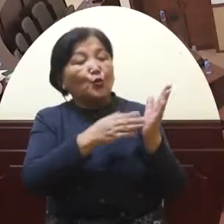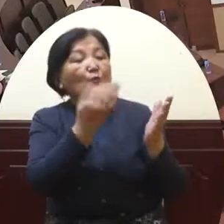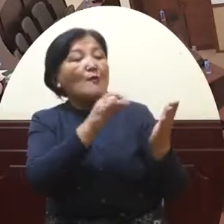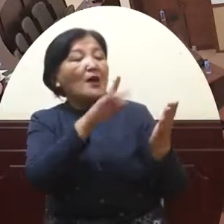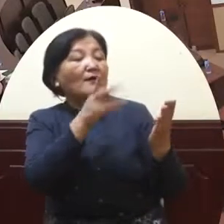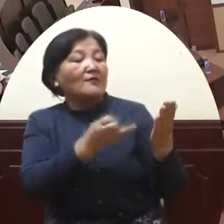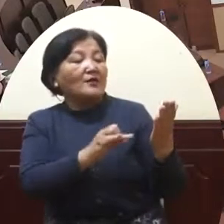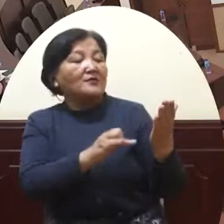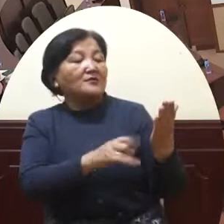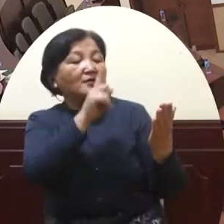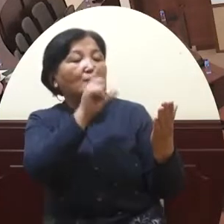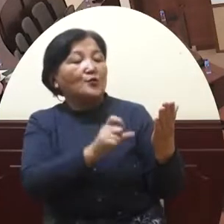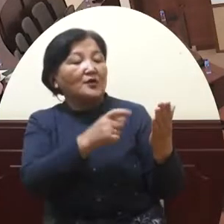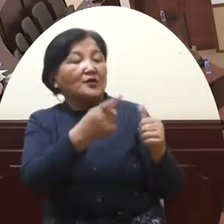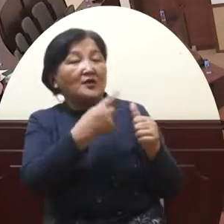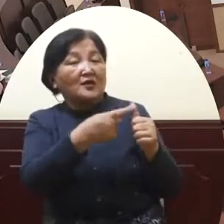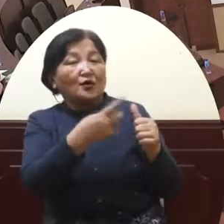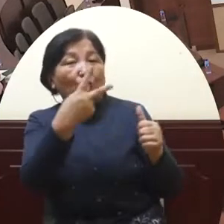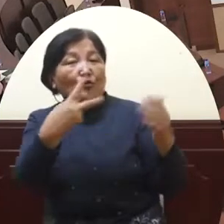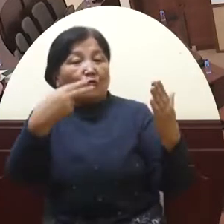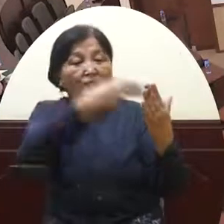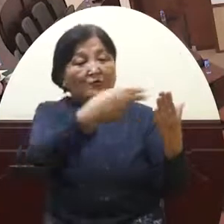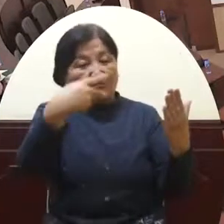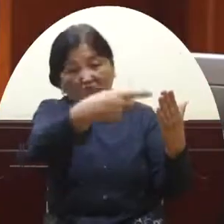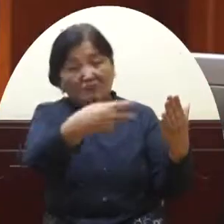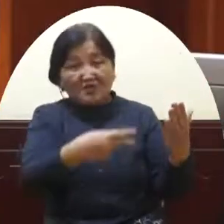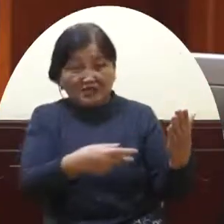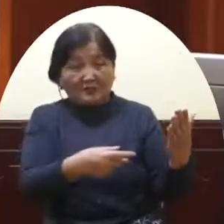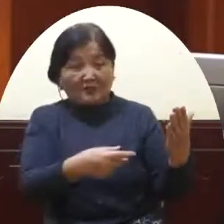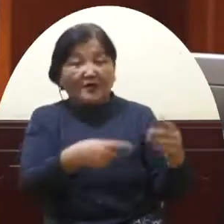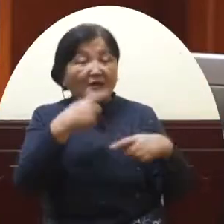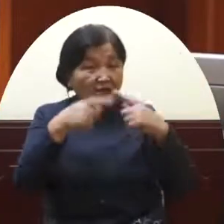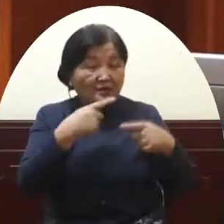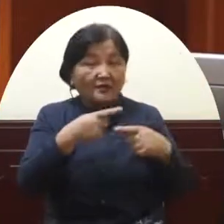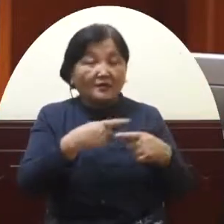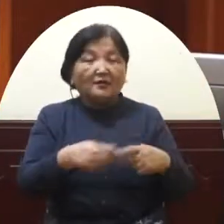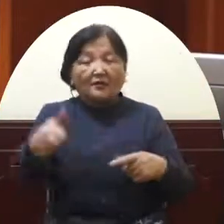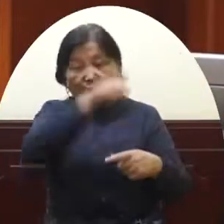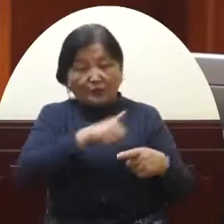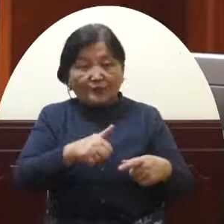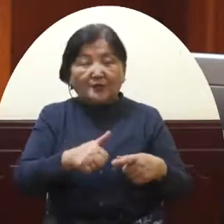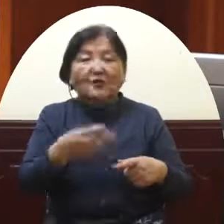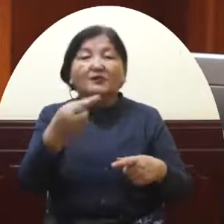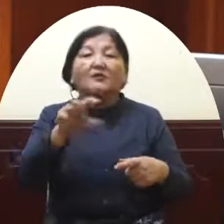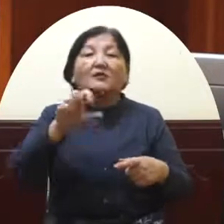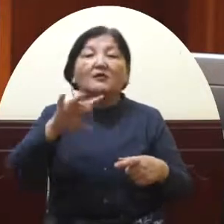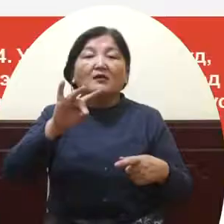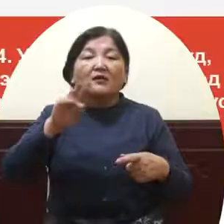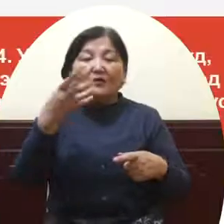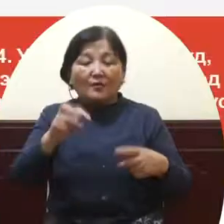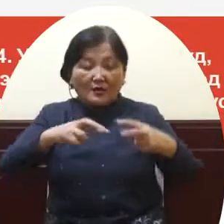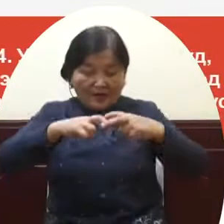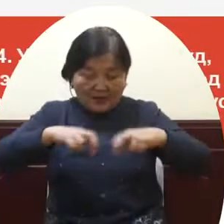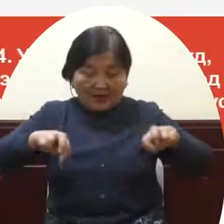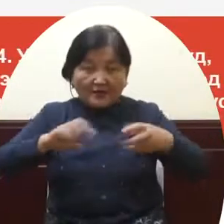Эсвэл давхцуулсан байх вэ гэдэг асуудал. Тэгэхээр би энэ дээр бас дэлгэрэнгүй анализ хийнэ. Хоёрдугаарт сонгогчийн